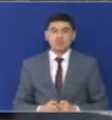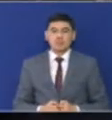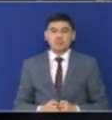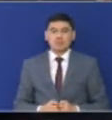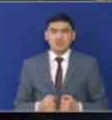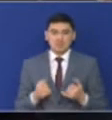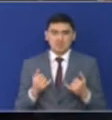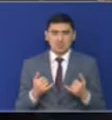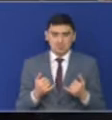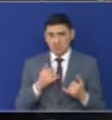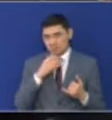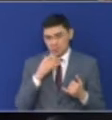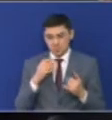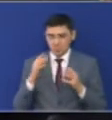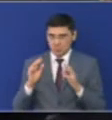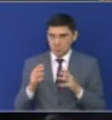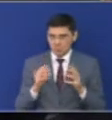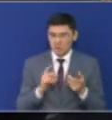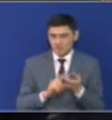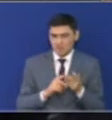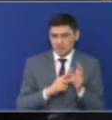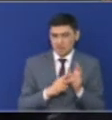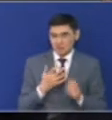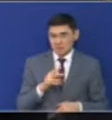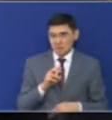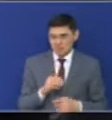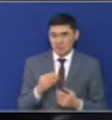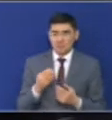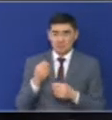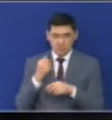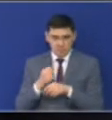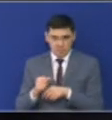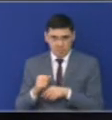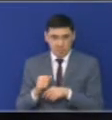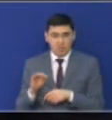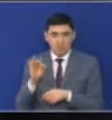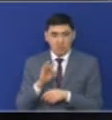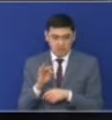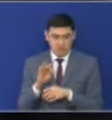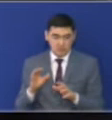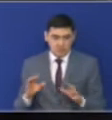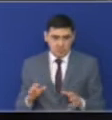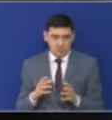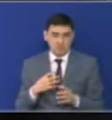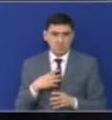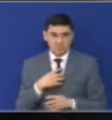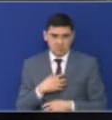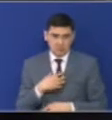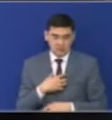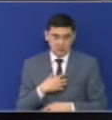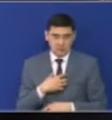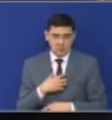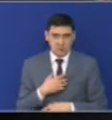целый ряд мероприятий, посвященных 75-летию Победы. Значимость данного мероприятия – это чтобы у